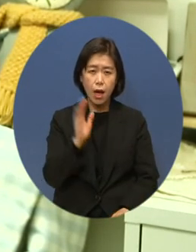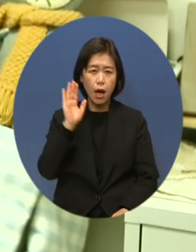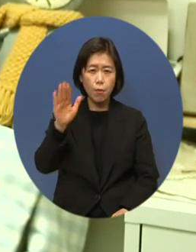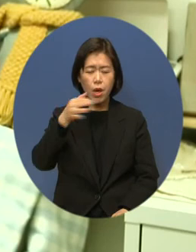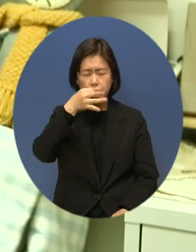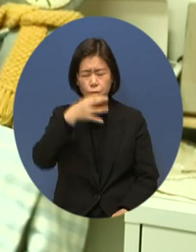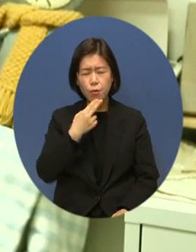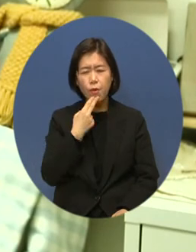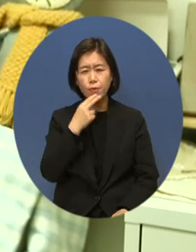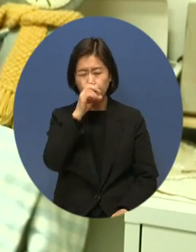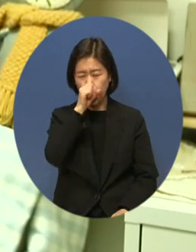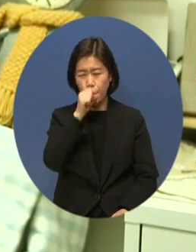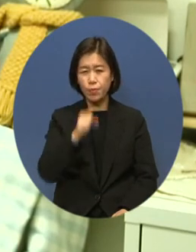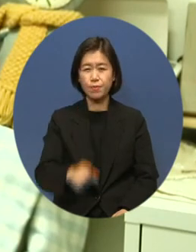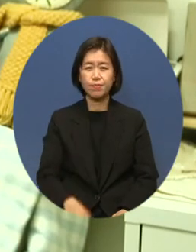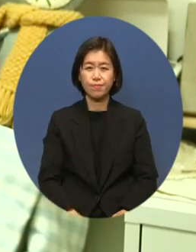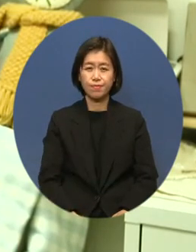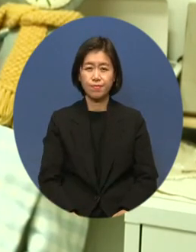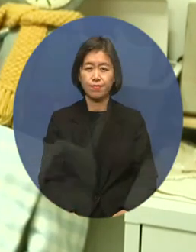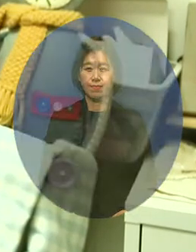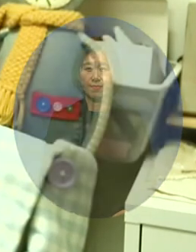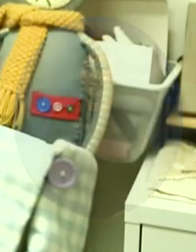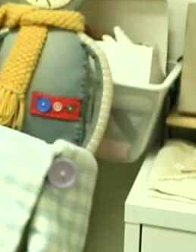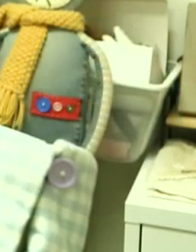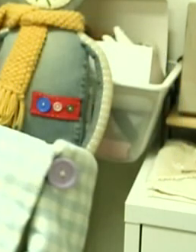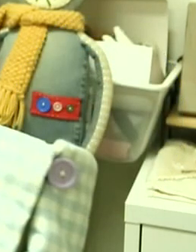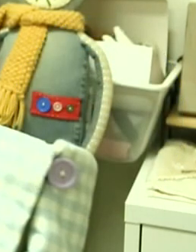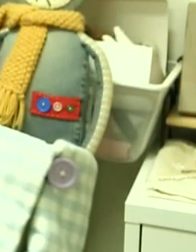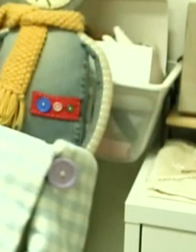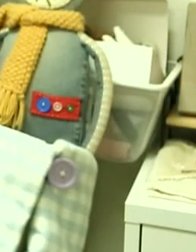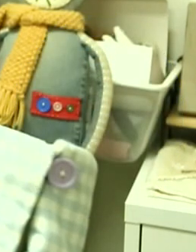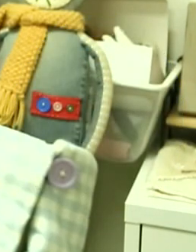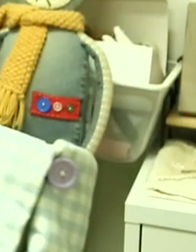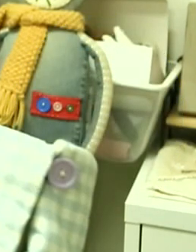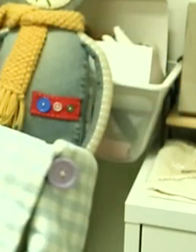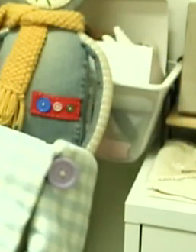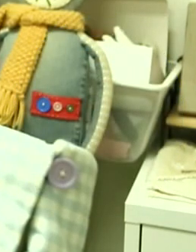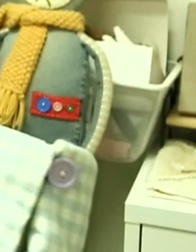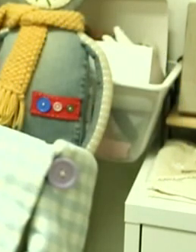힘들지 않았으면 좋겠다라는 생각을 해요.